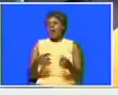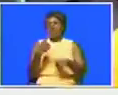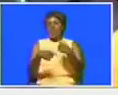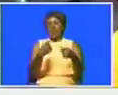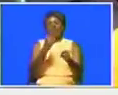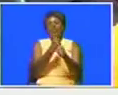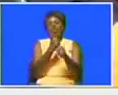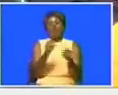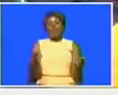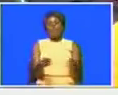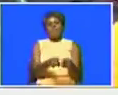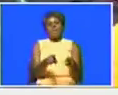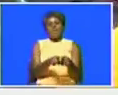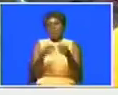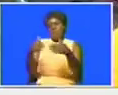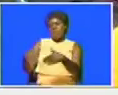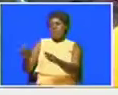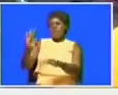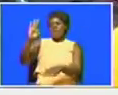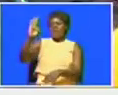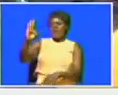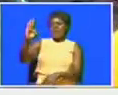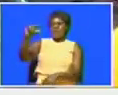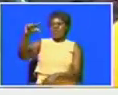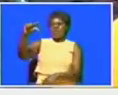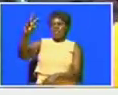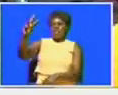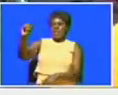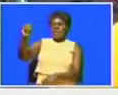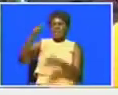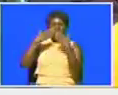na hiyo kazi. Tumewacha kazi ya...